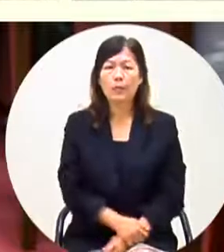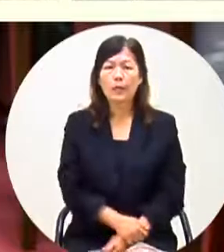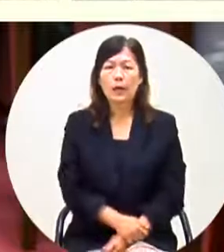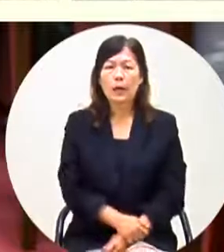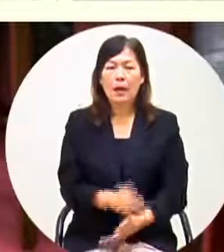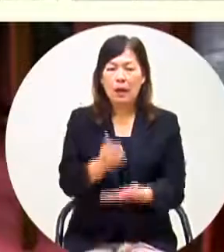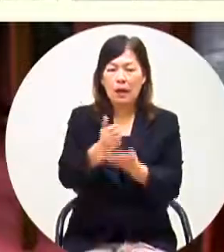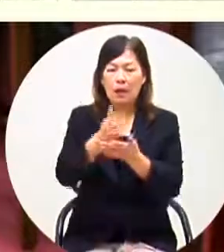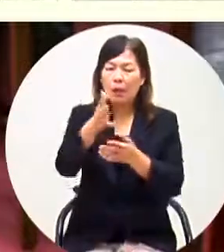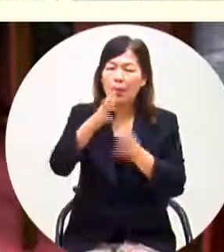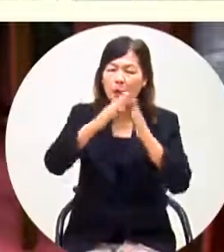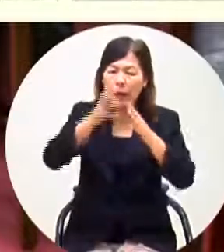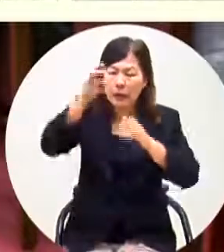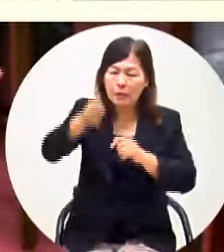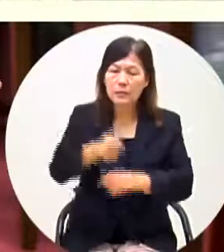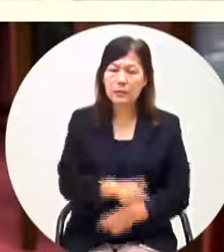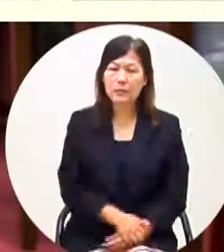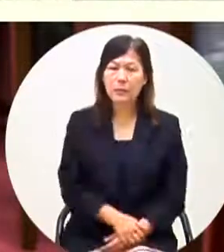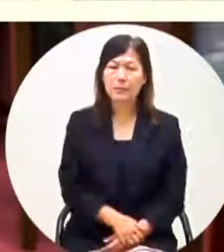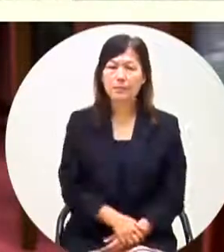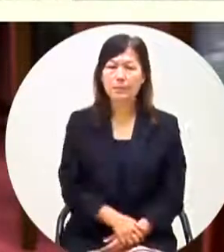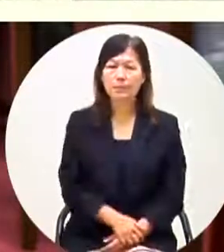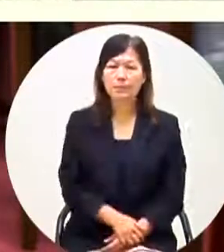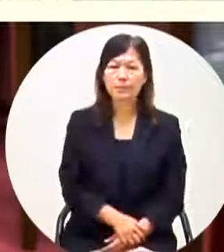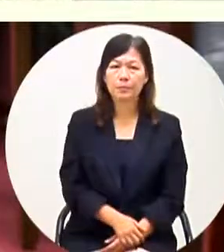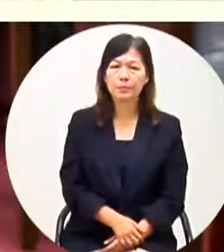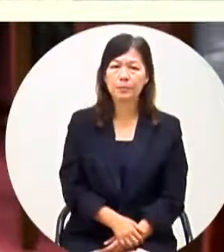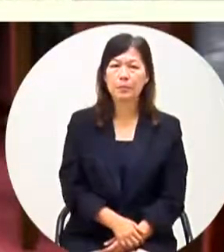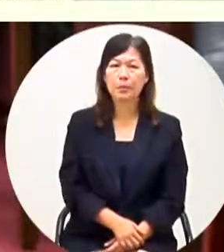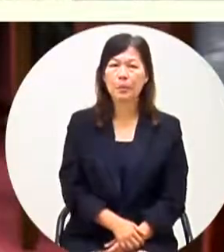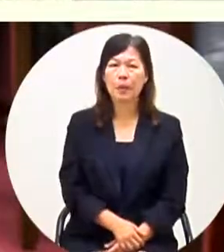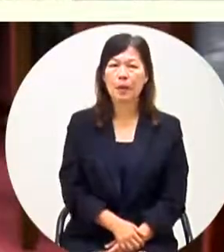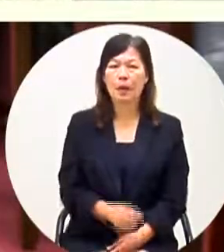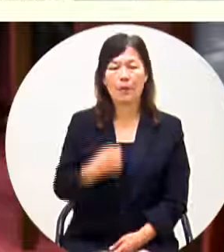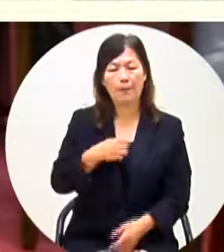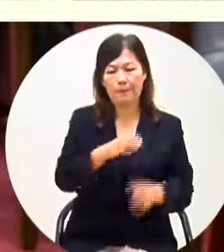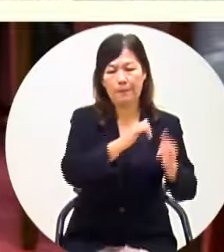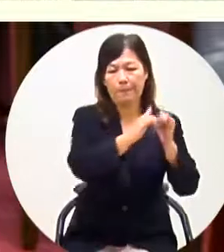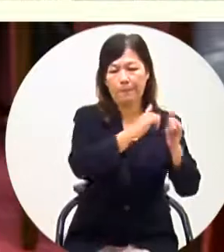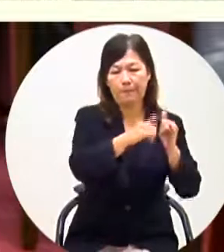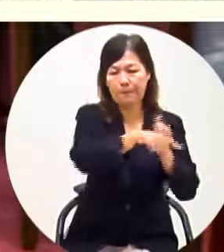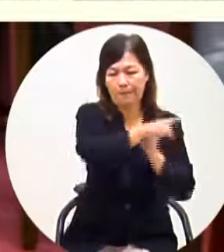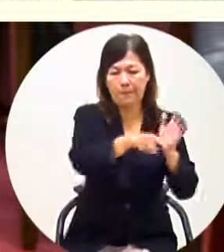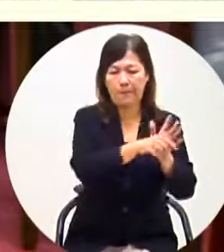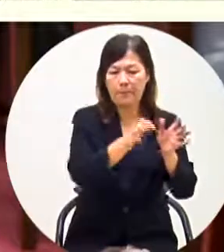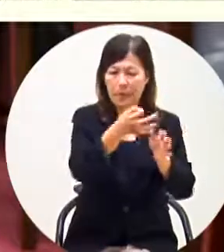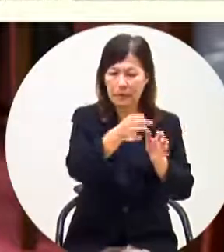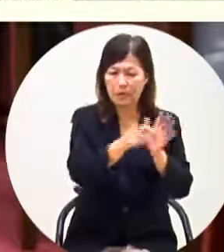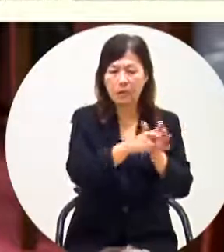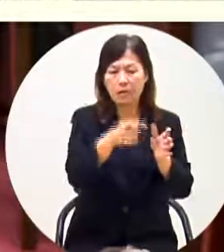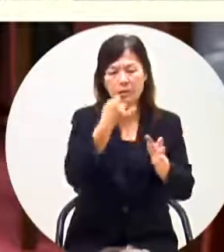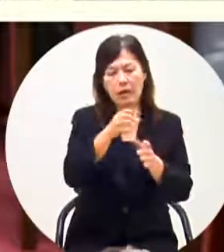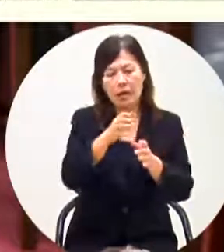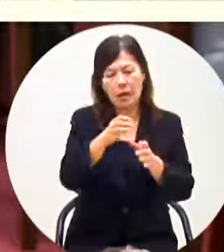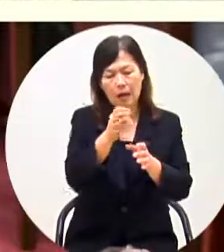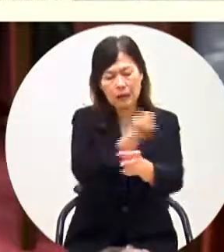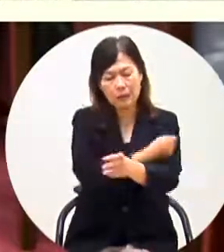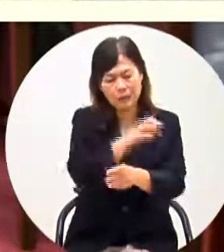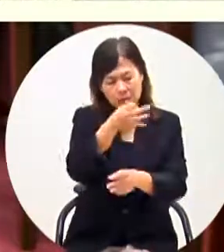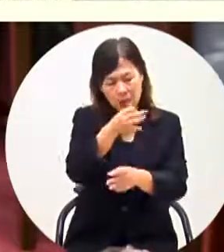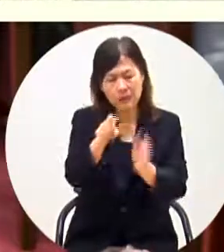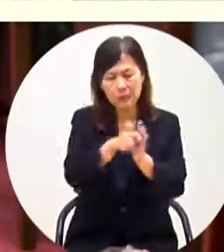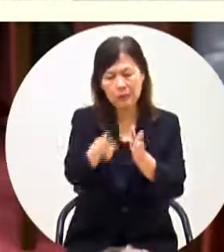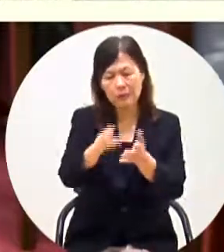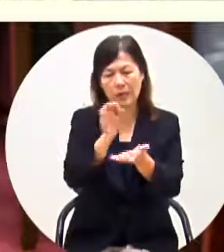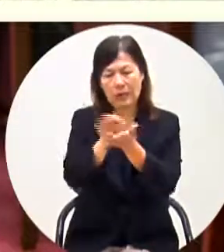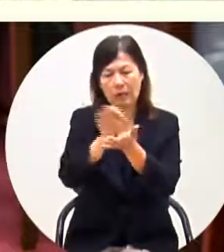长啊，安倍省的钱会管是这样开，所以本席拄则是这